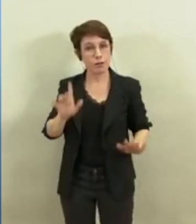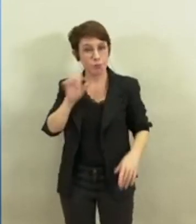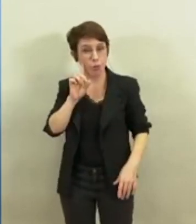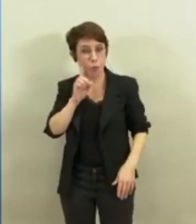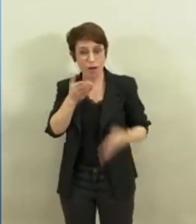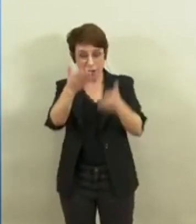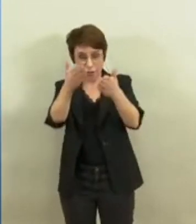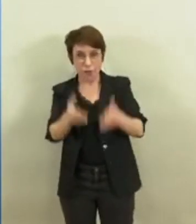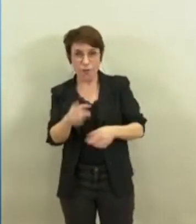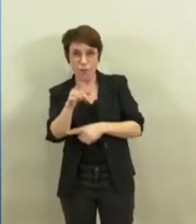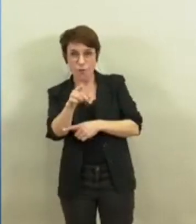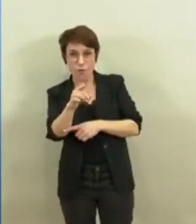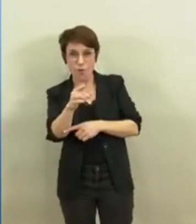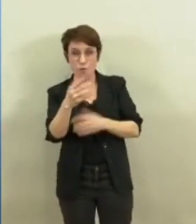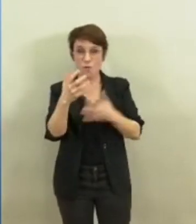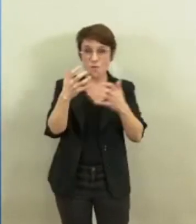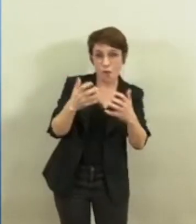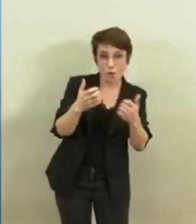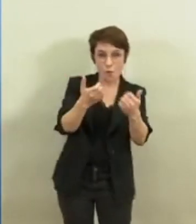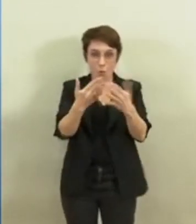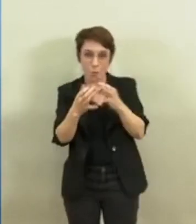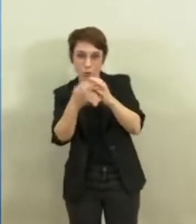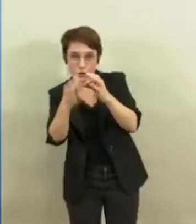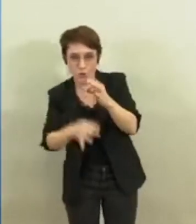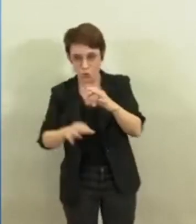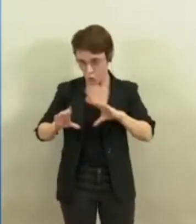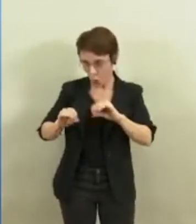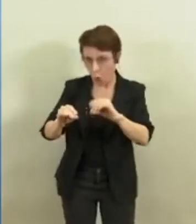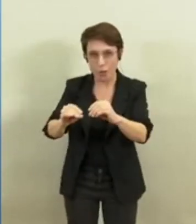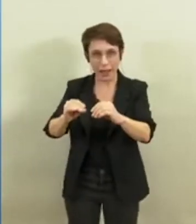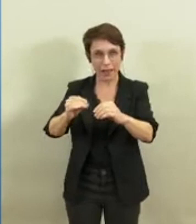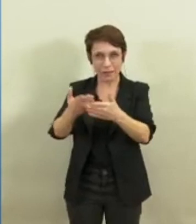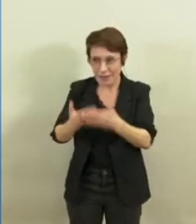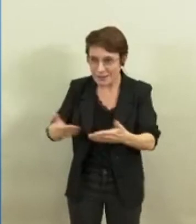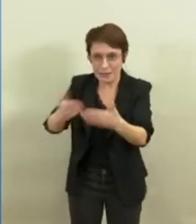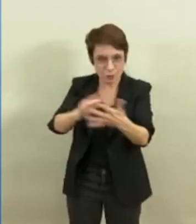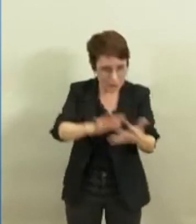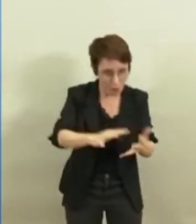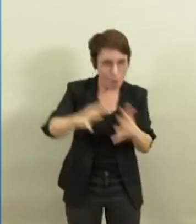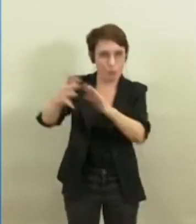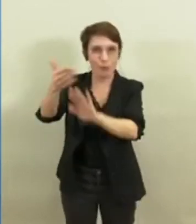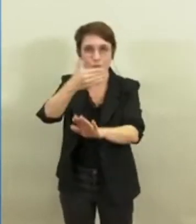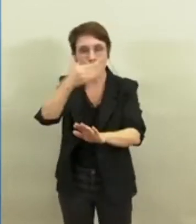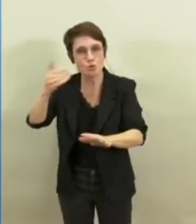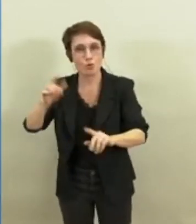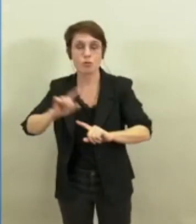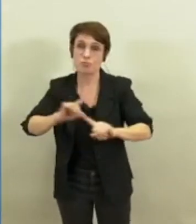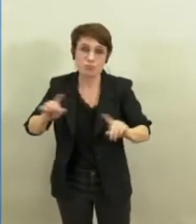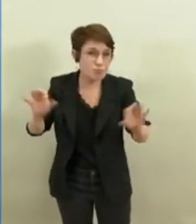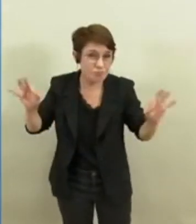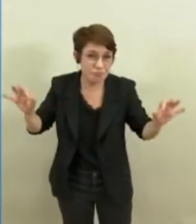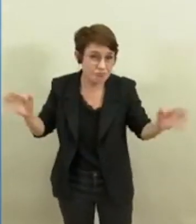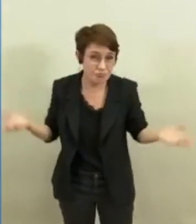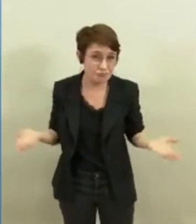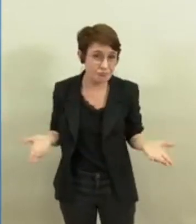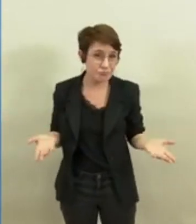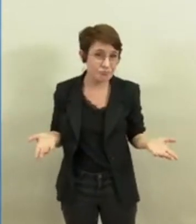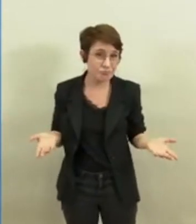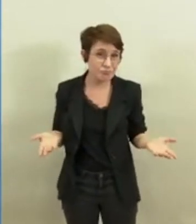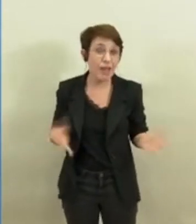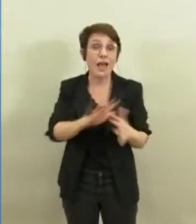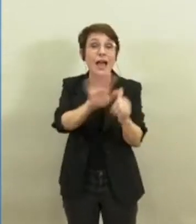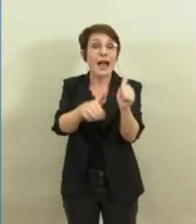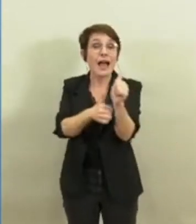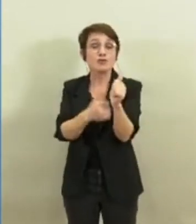vous ne recherchez des solutions pratiques qui permettaient de faire avancer ces sujets qui sont effectivement très complexes. Et le fait que votre